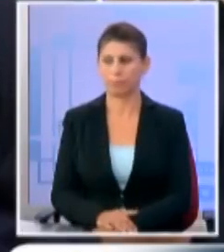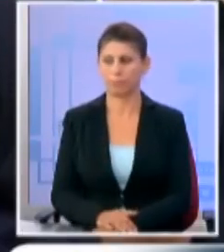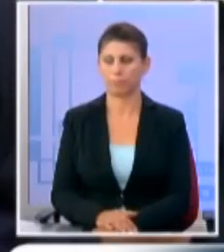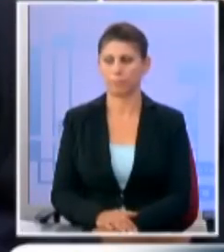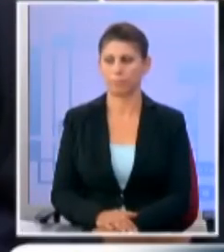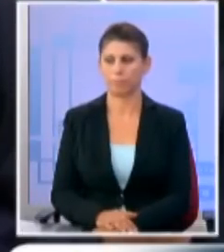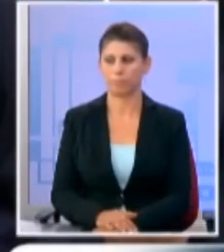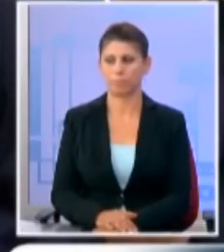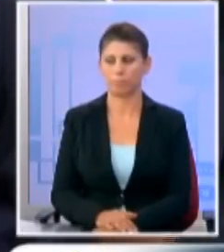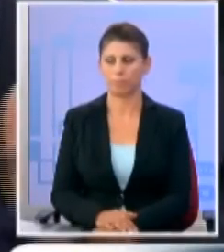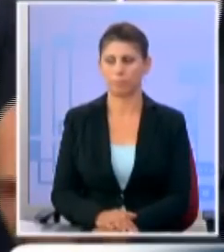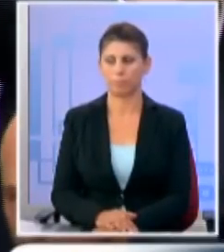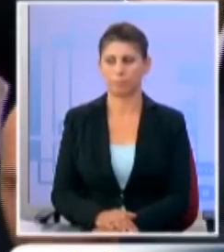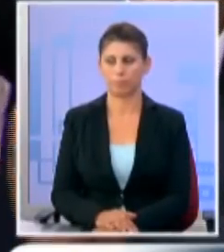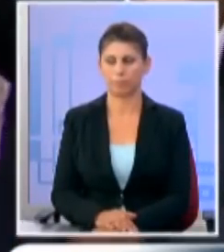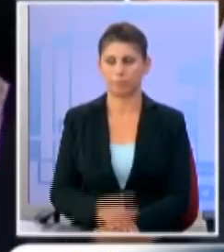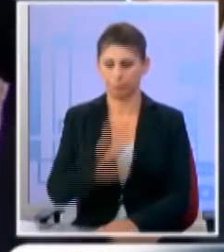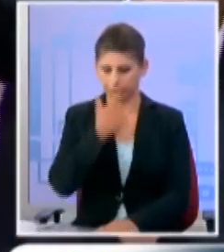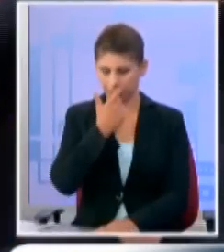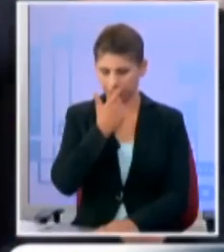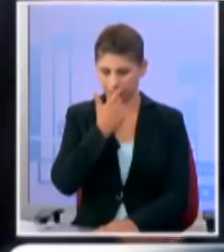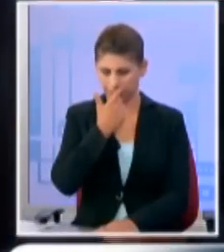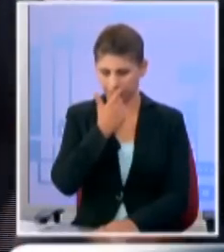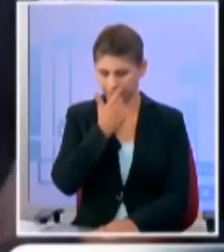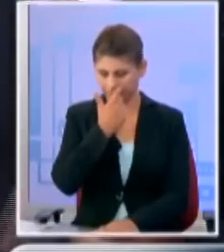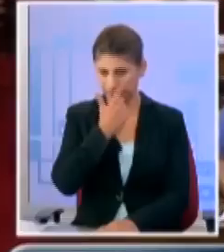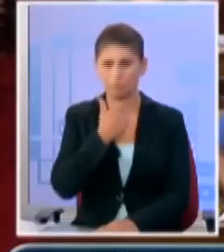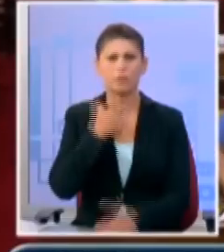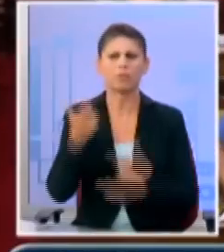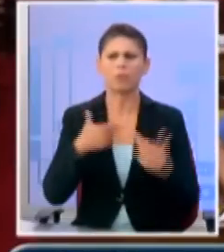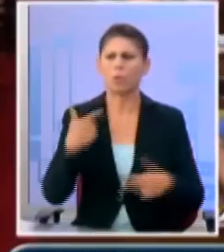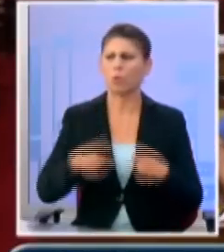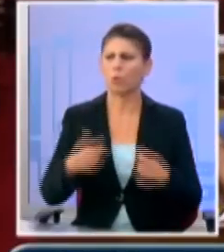την πίεσή σας κύριε Φίλη, την πίεσή σας.